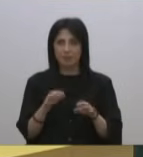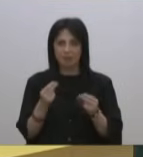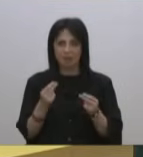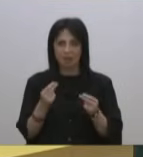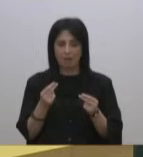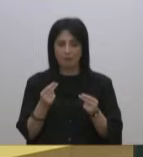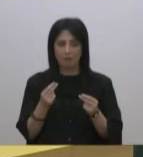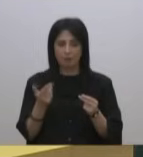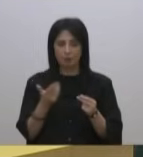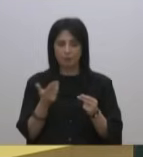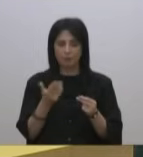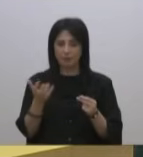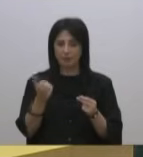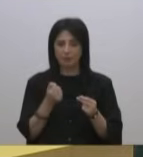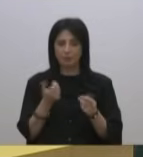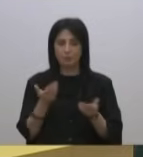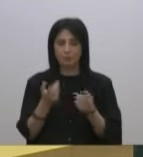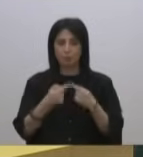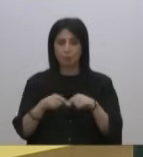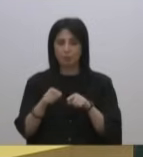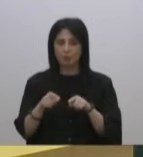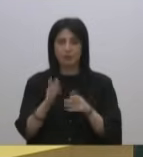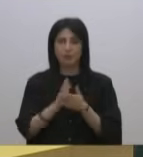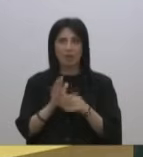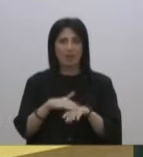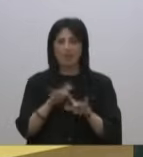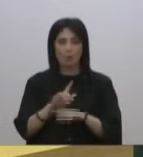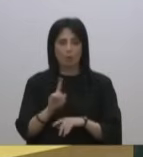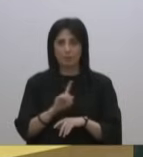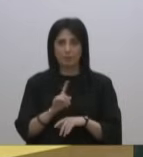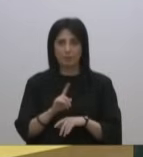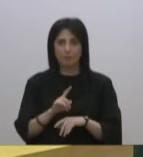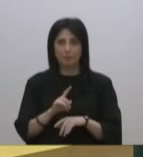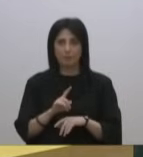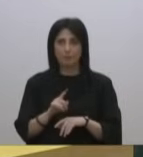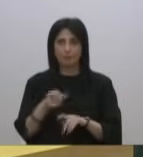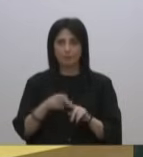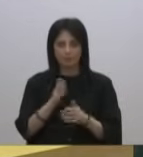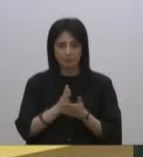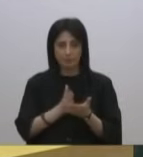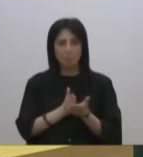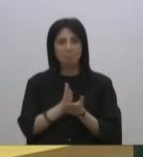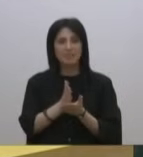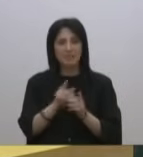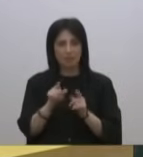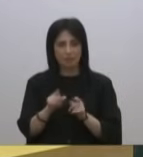თანხა, რომელსაც იღებს რომელიმე ორგანიზაცია, ეს არ არის ქველმოქმედება. ამას აქვს